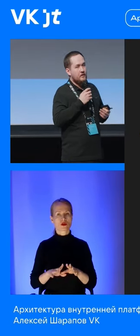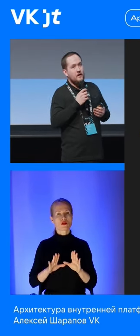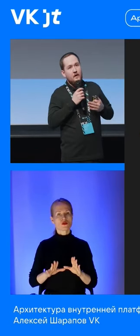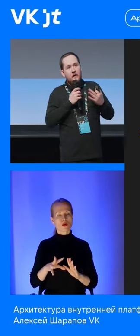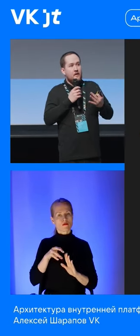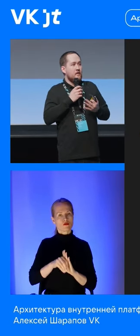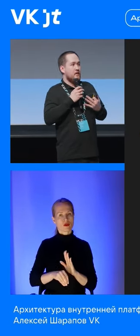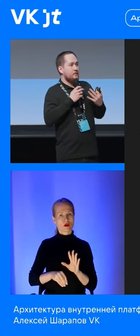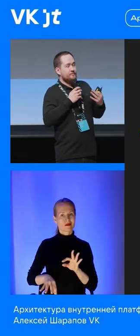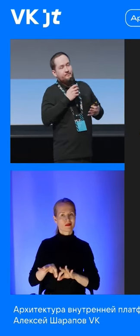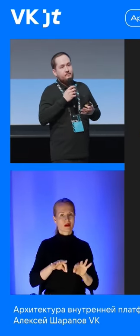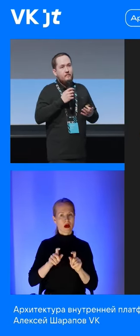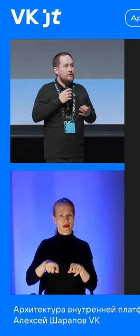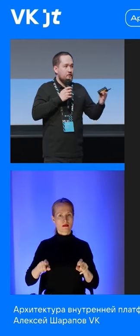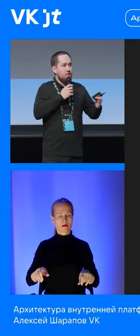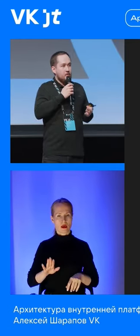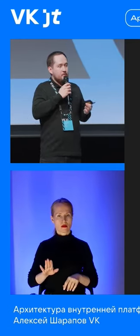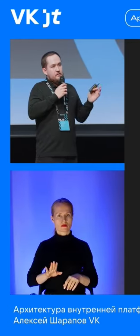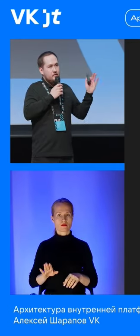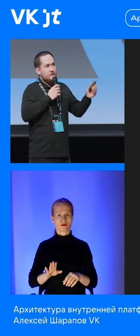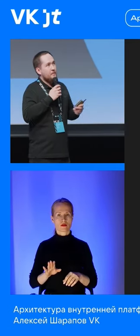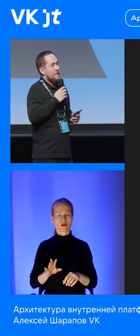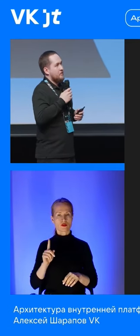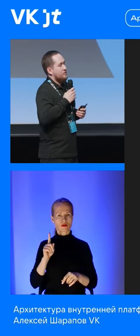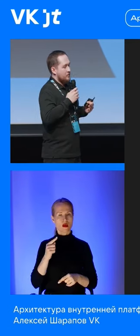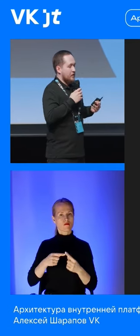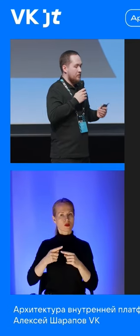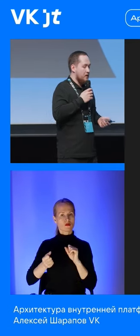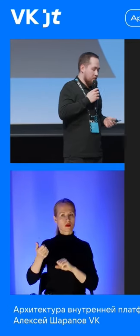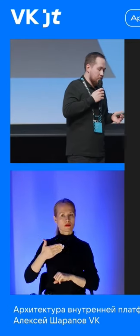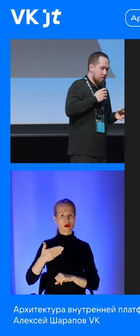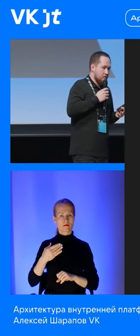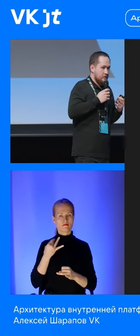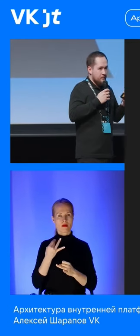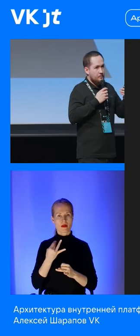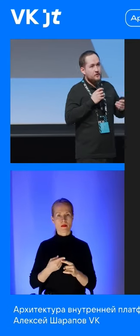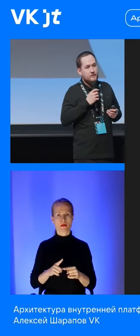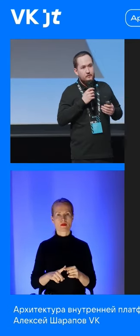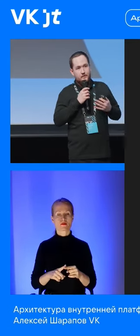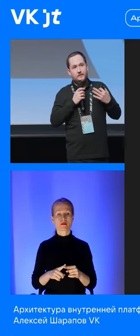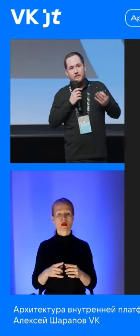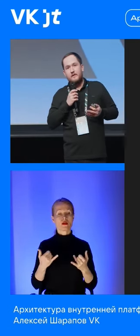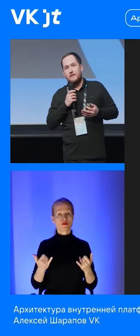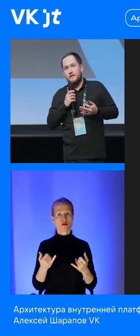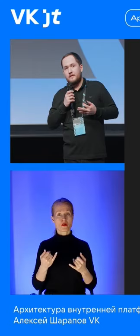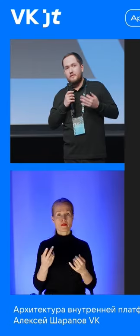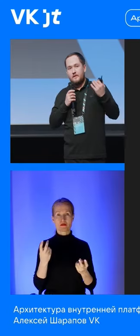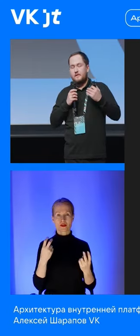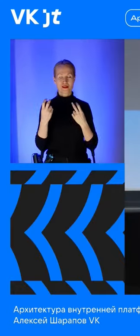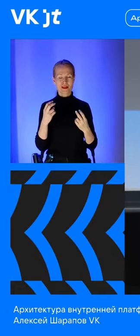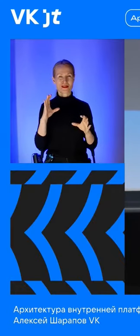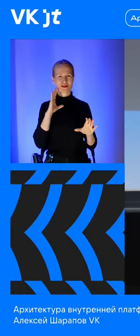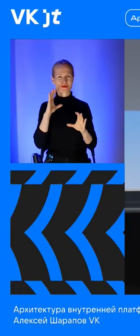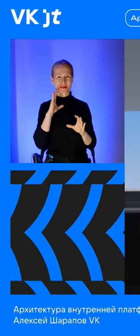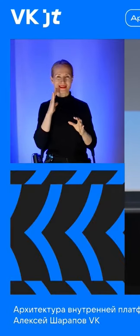архитекторы А давай чуть вернусь даже поговорим про это вот сегодня вы пришли слушайте доклады Да здесь у